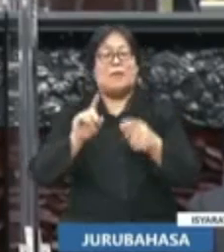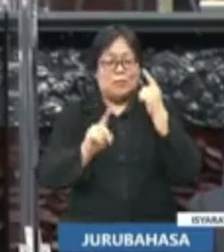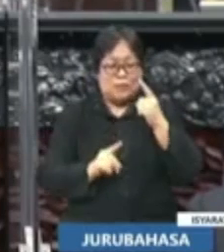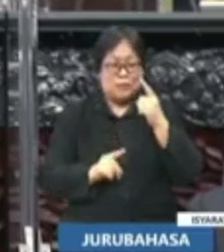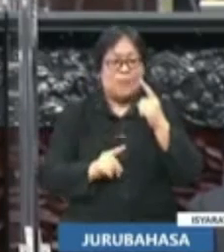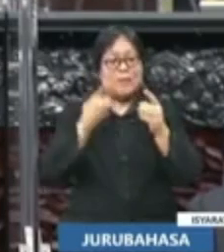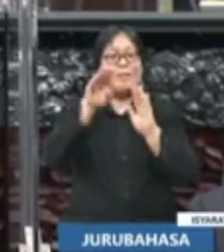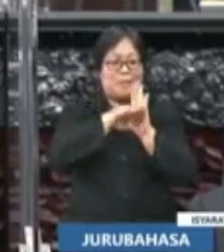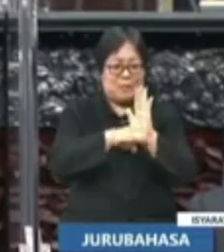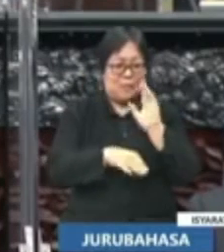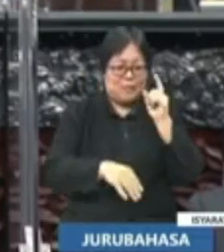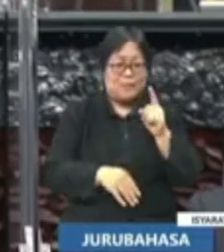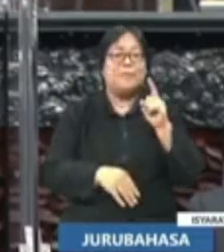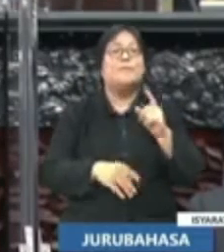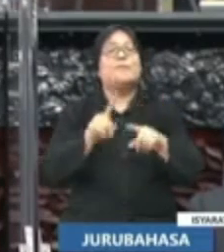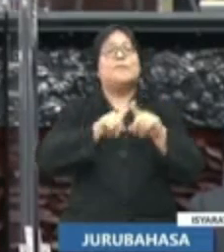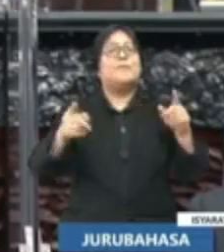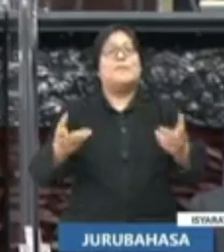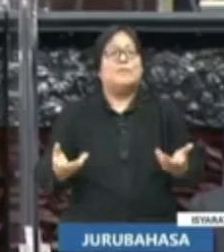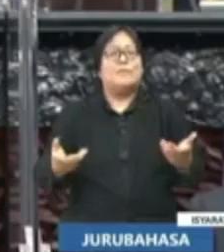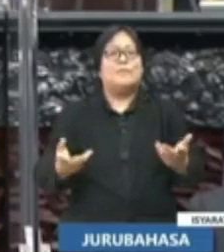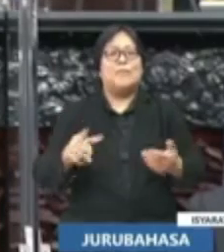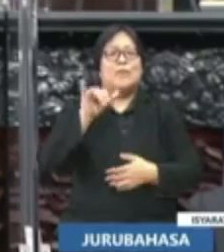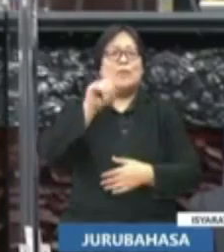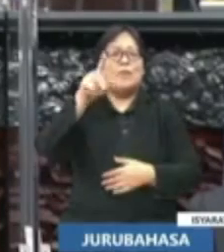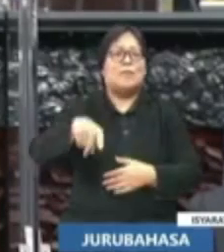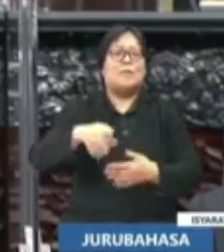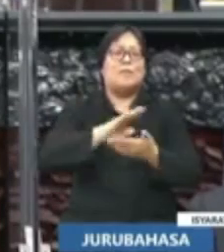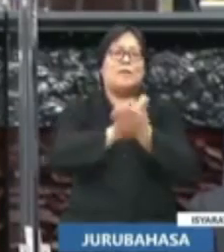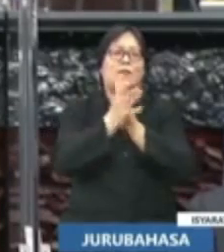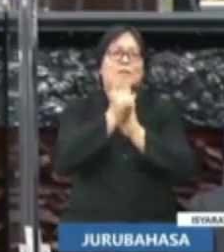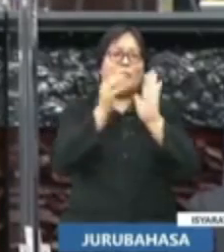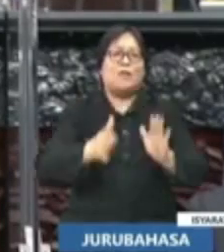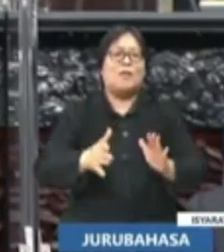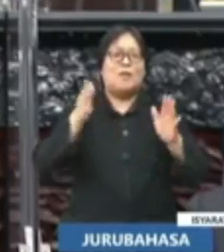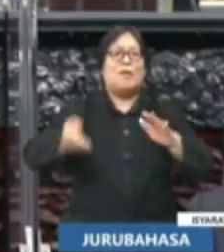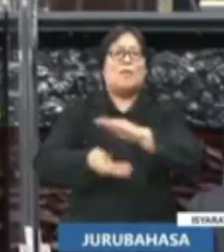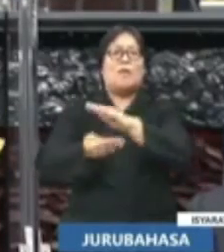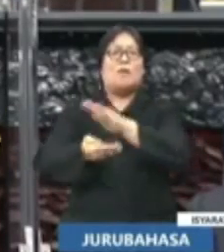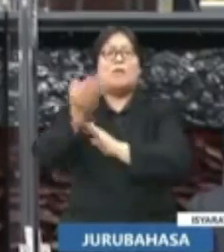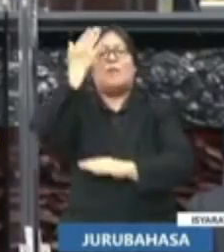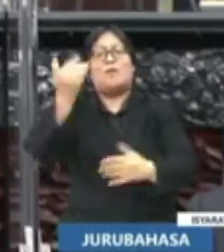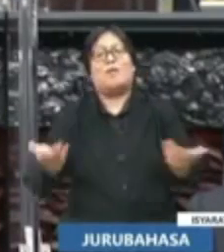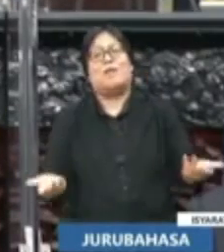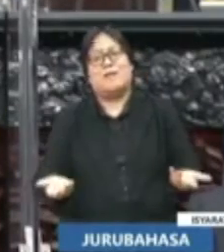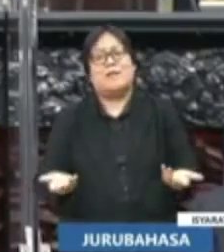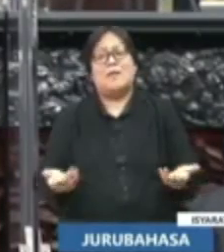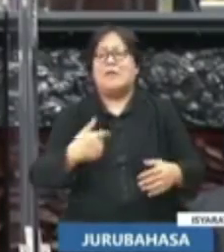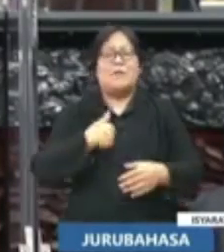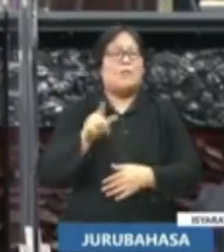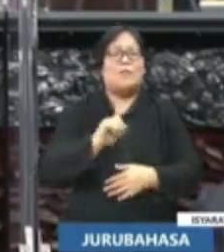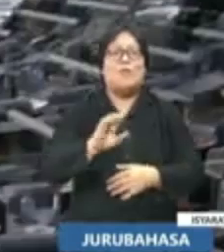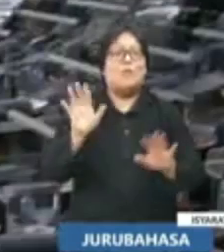satu tentang peraturan. Ya. Tetapi yang Yang Betul nak jadi peguam bagi pihak perasuah-perasuah ini sebab apa? Saya